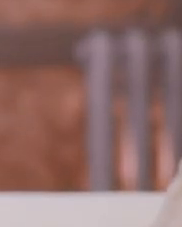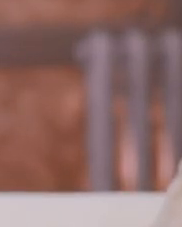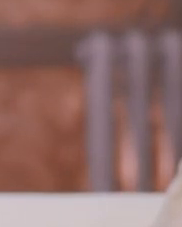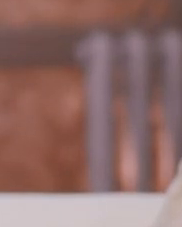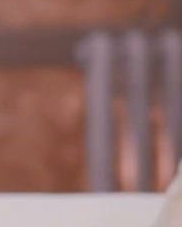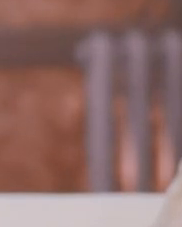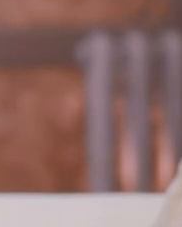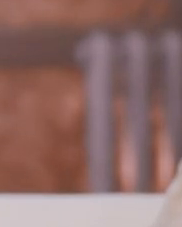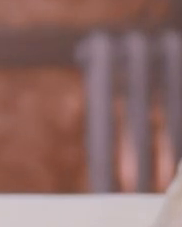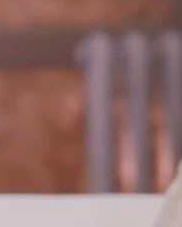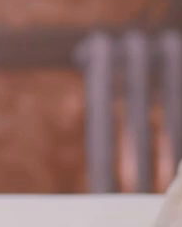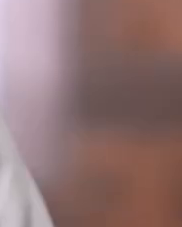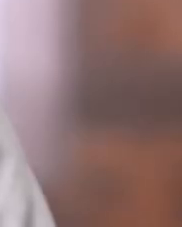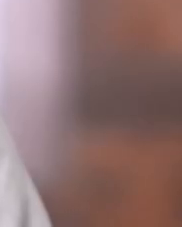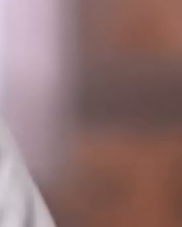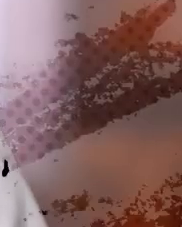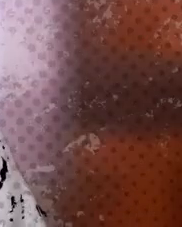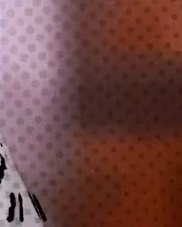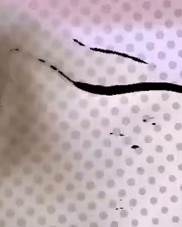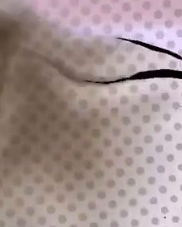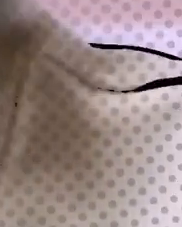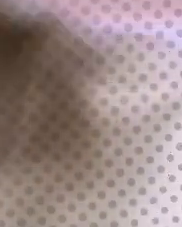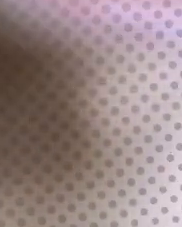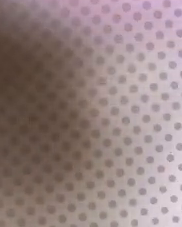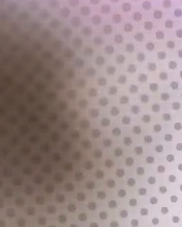여튼 그렇게 재밌어? 당연하지.